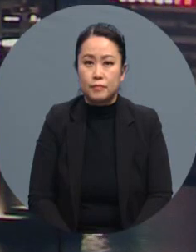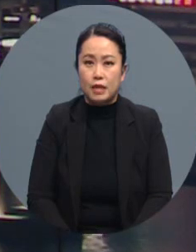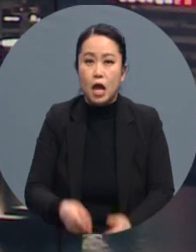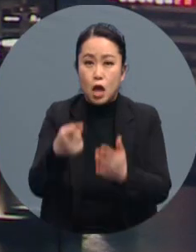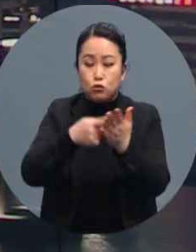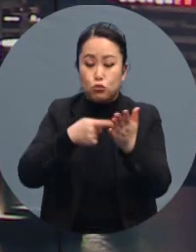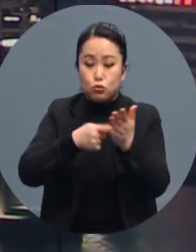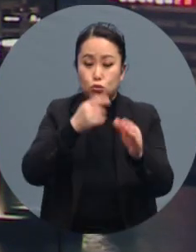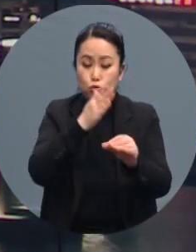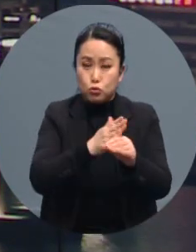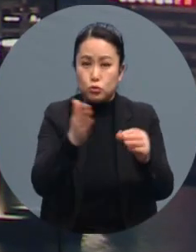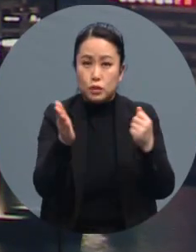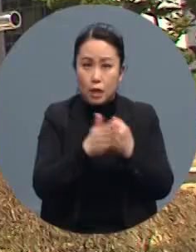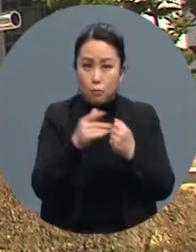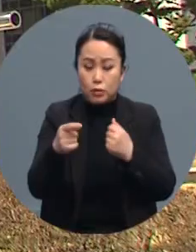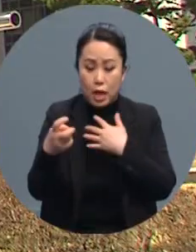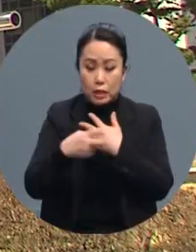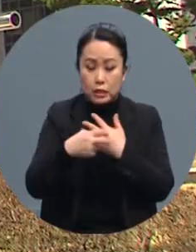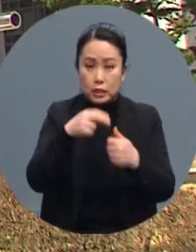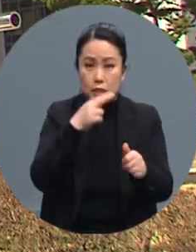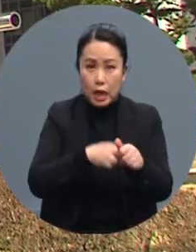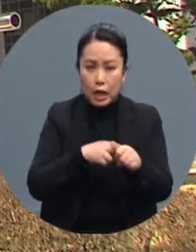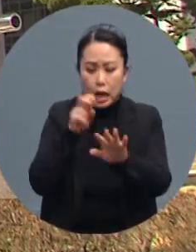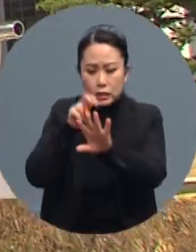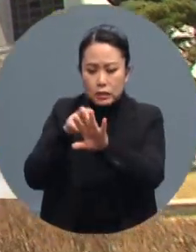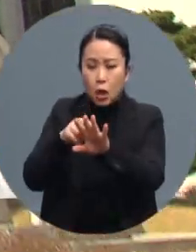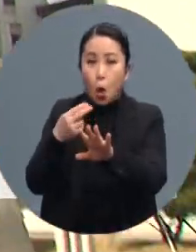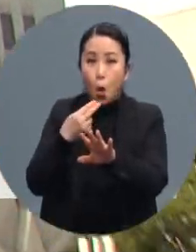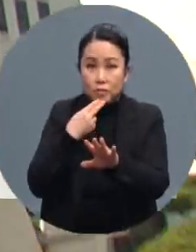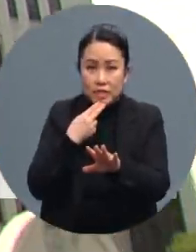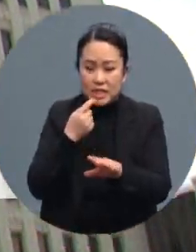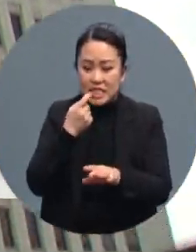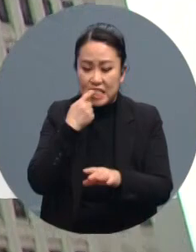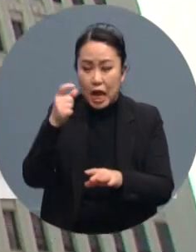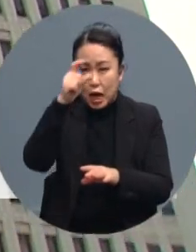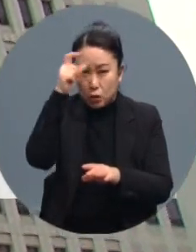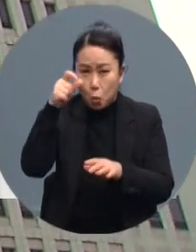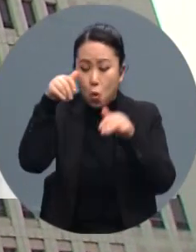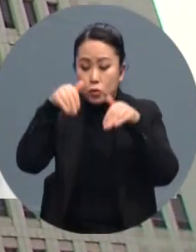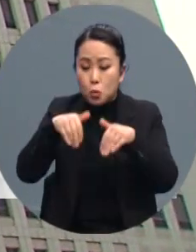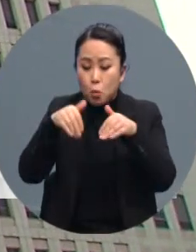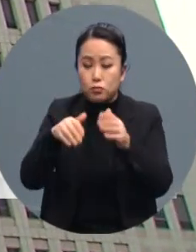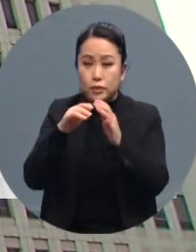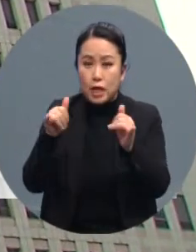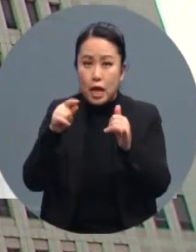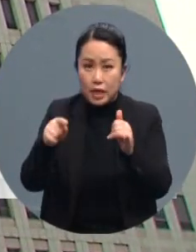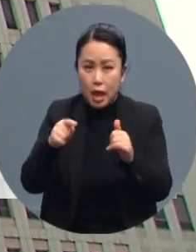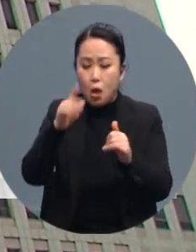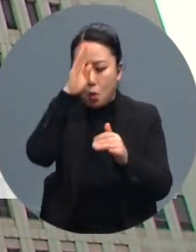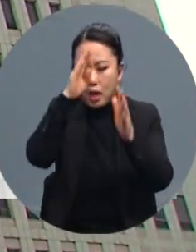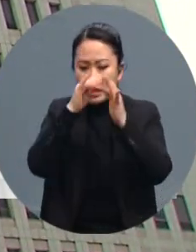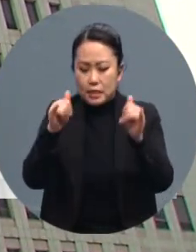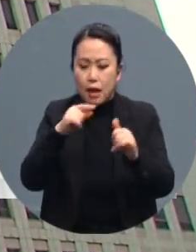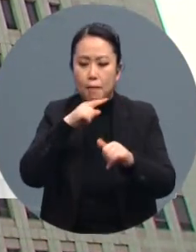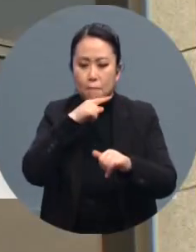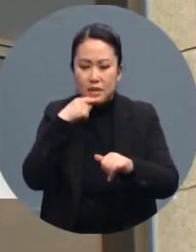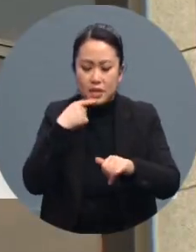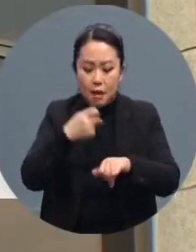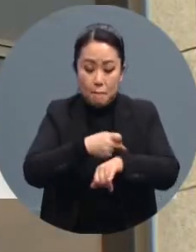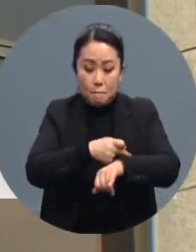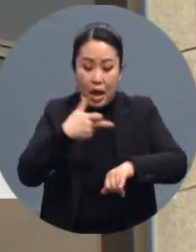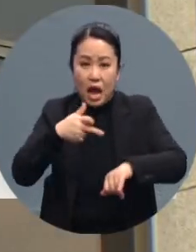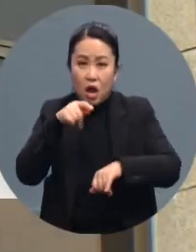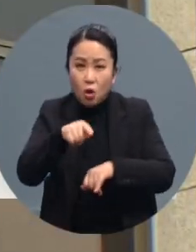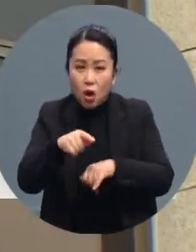수술 중이라는 이유로 의사가 진찰없이 간호조무사에게 환자 체어를 제시한 행위는 의료법 위반이라는